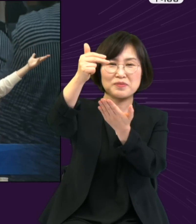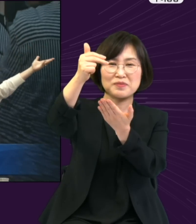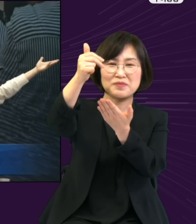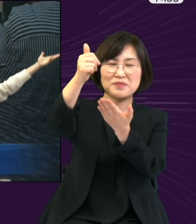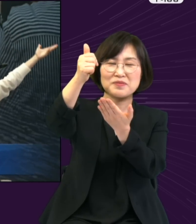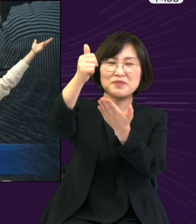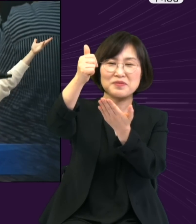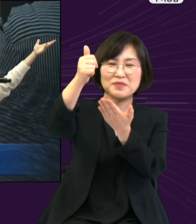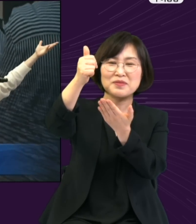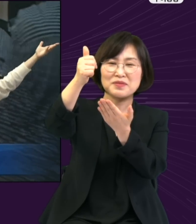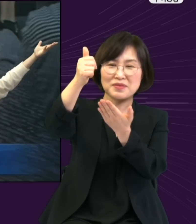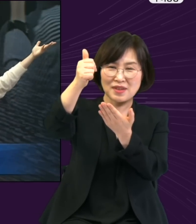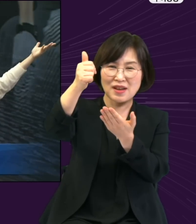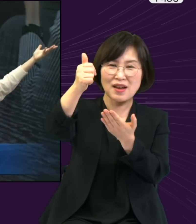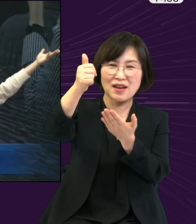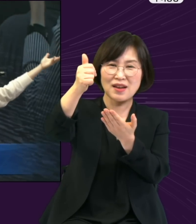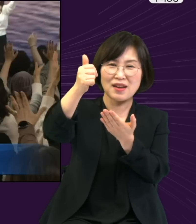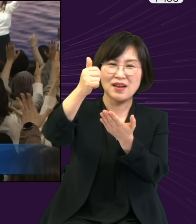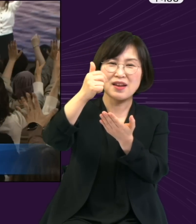사랑합니다.